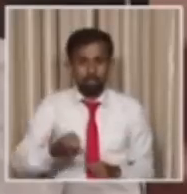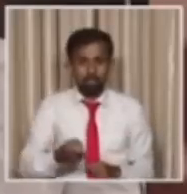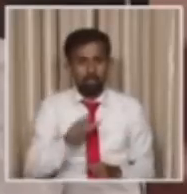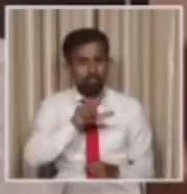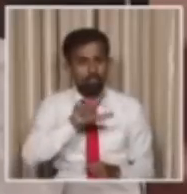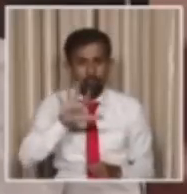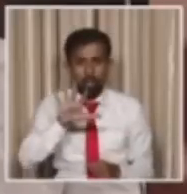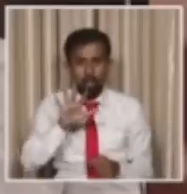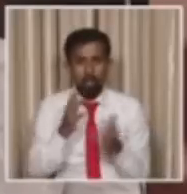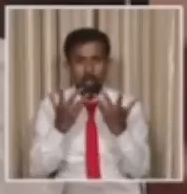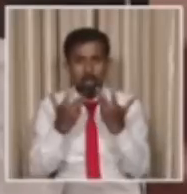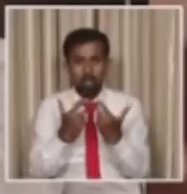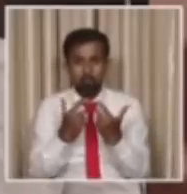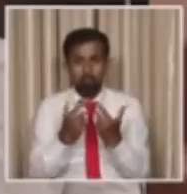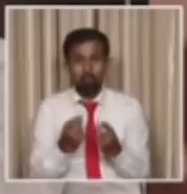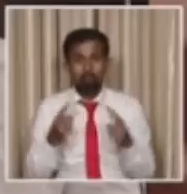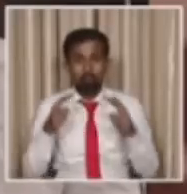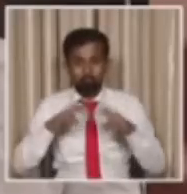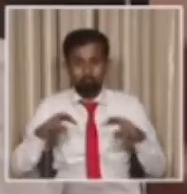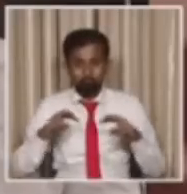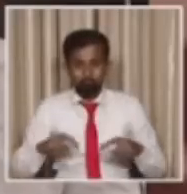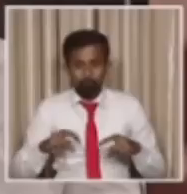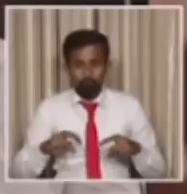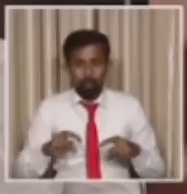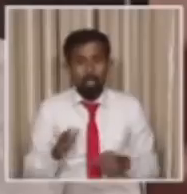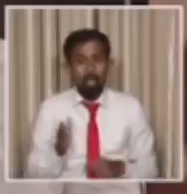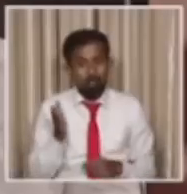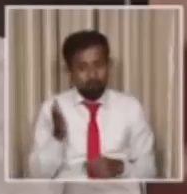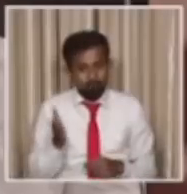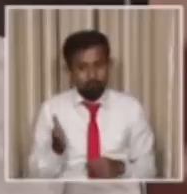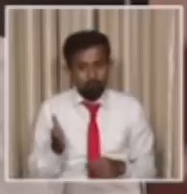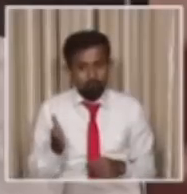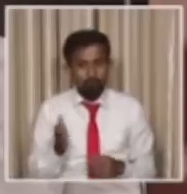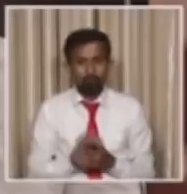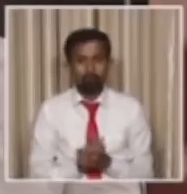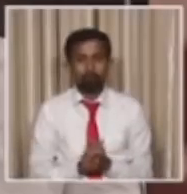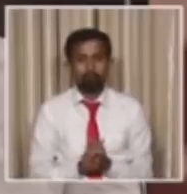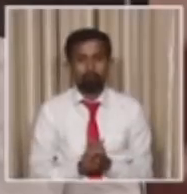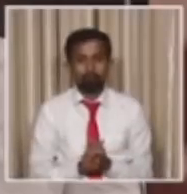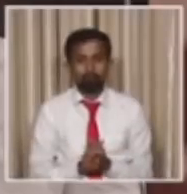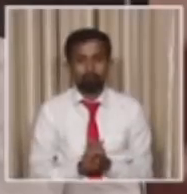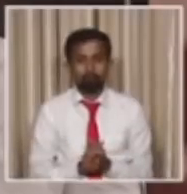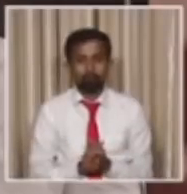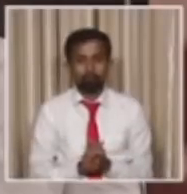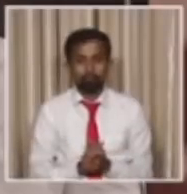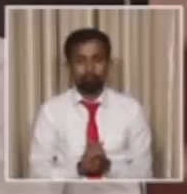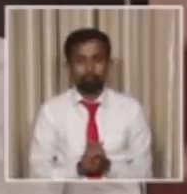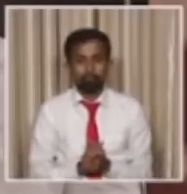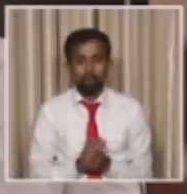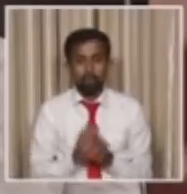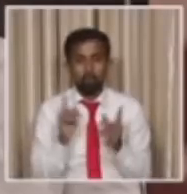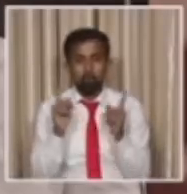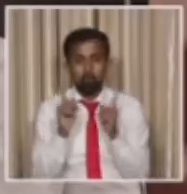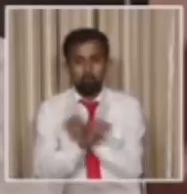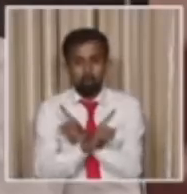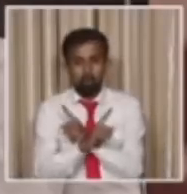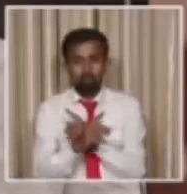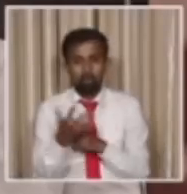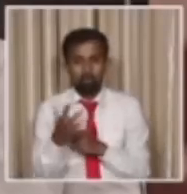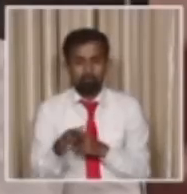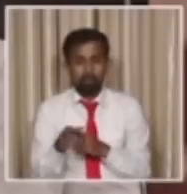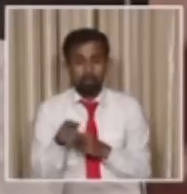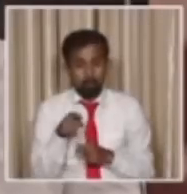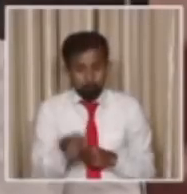175ක් පමණ මේ විමර්ශනයේ ඉඳලා තියෙනවා. එයින් මාරු කරලා තියෙන්නේ